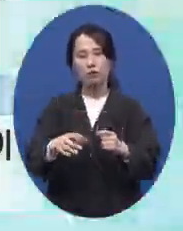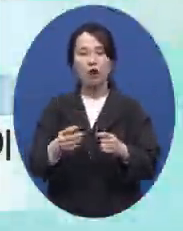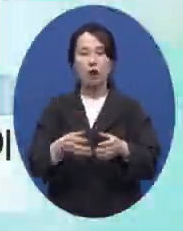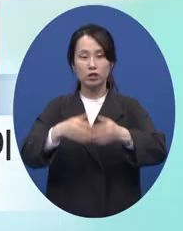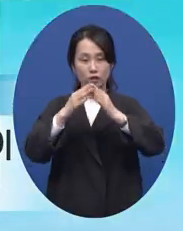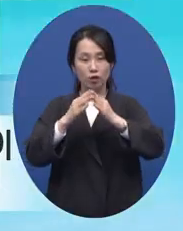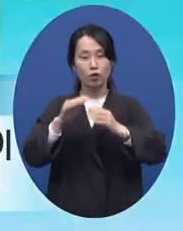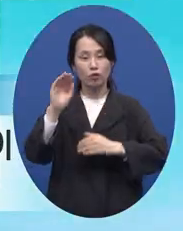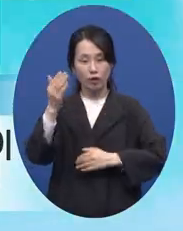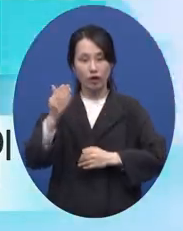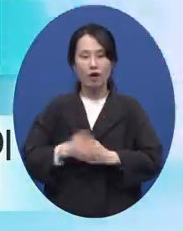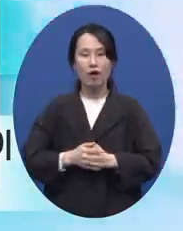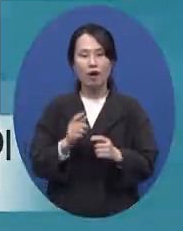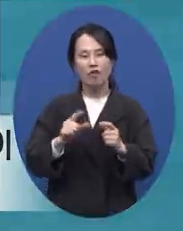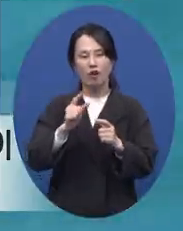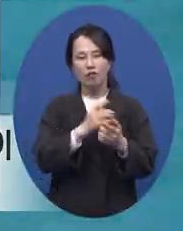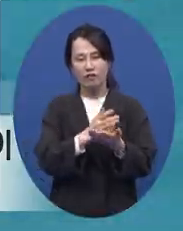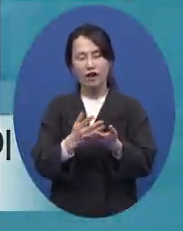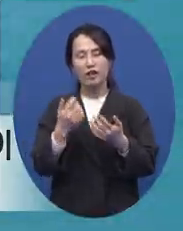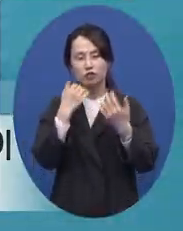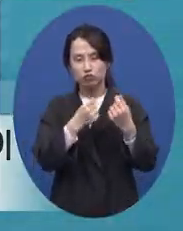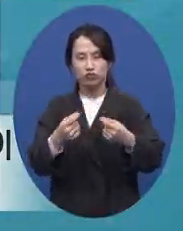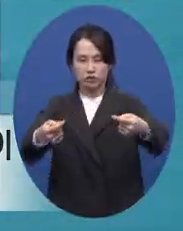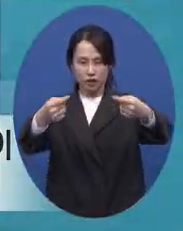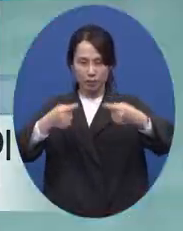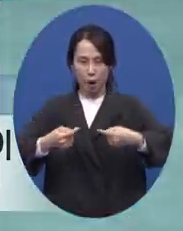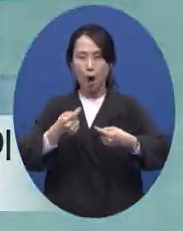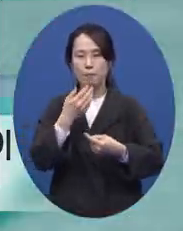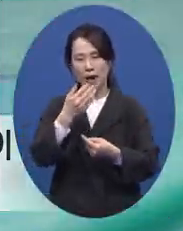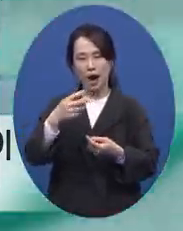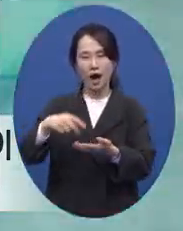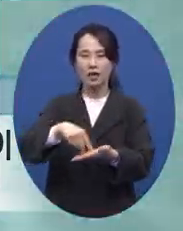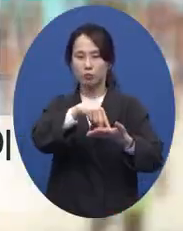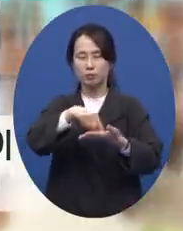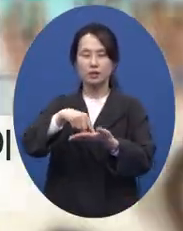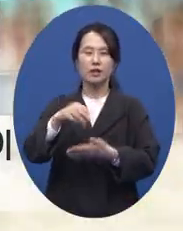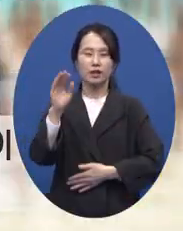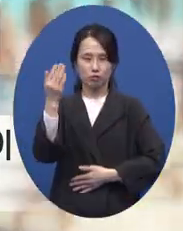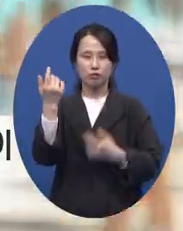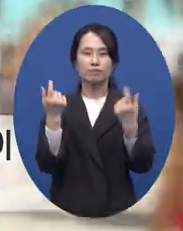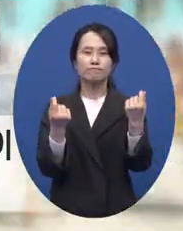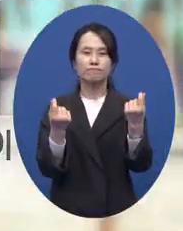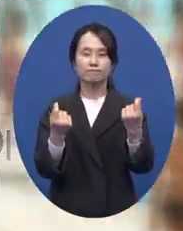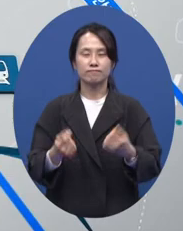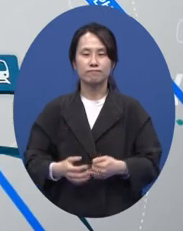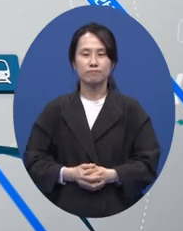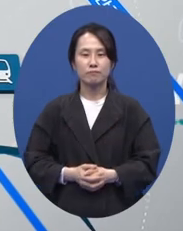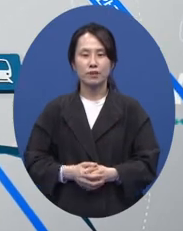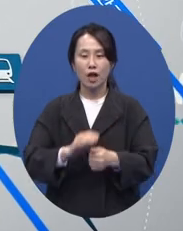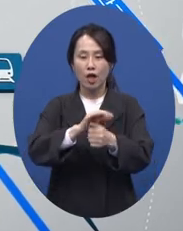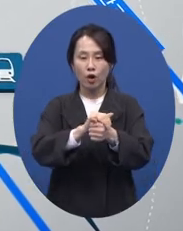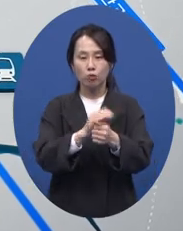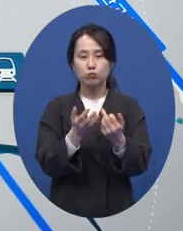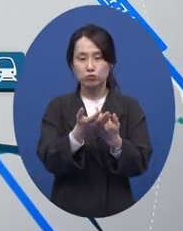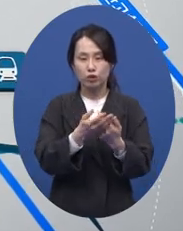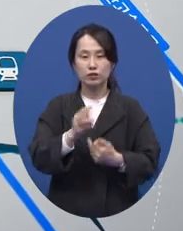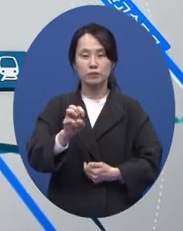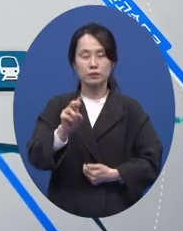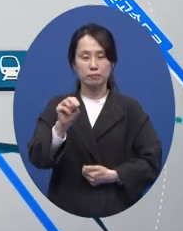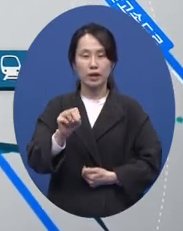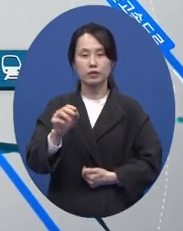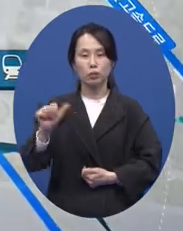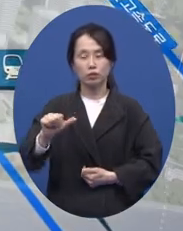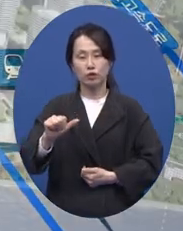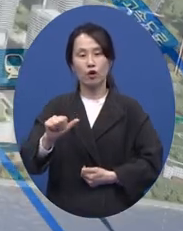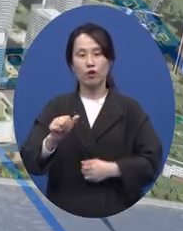생긴다면 더 다양하게 누구나 다 즐길 수 있는 그런 어 서 팽이 될거라고 거 북섬 32만